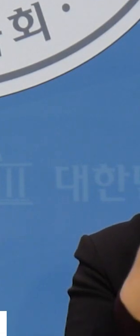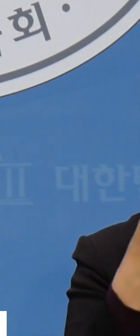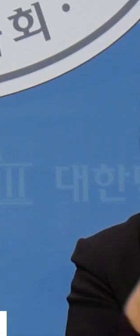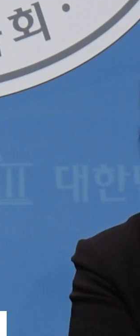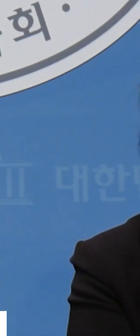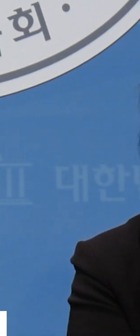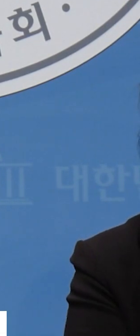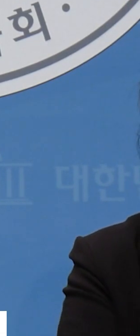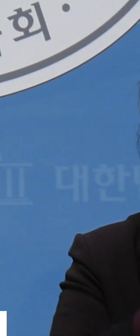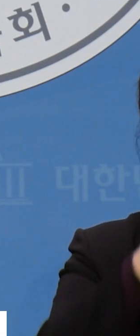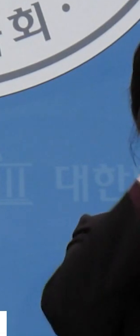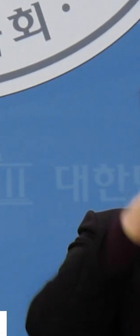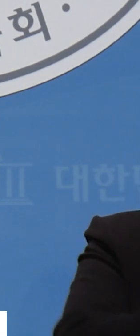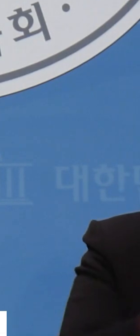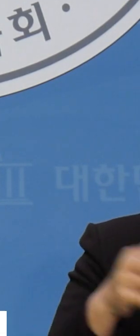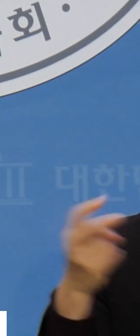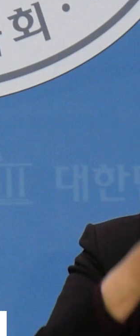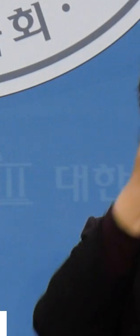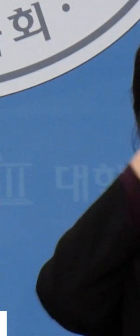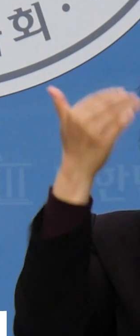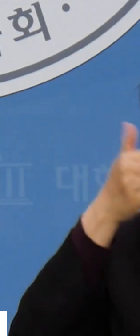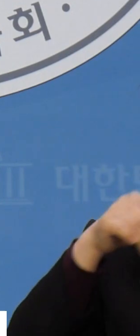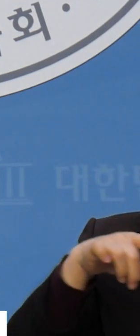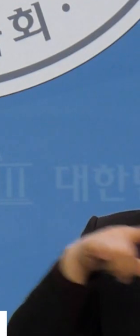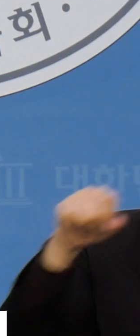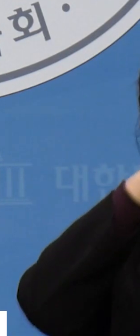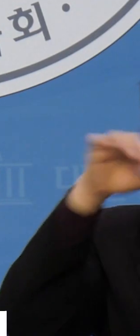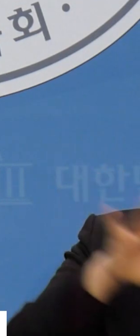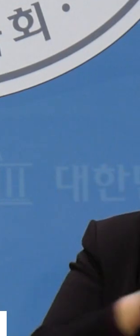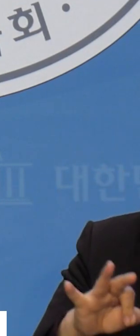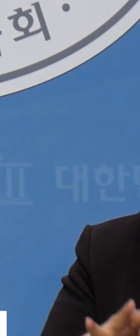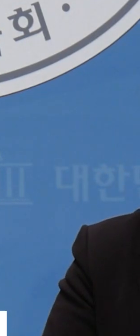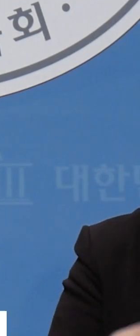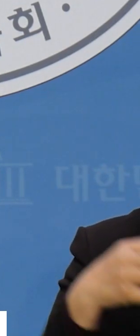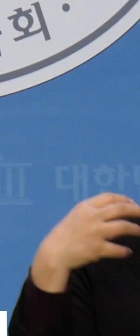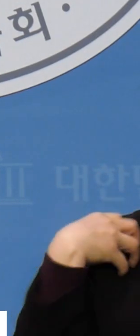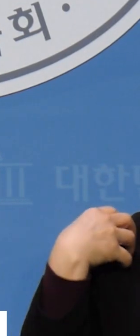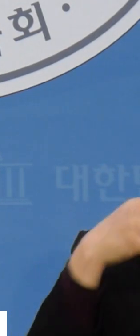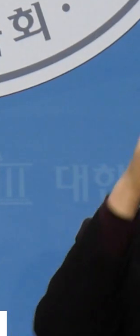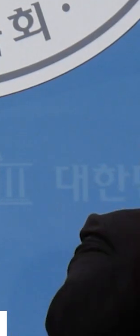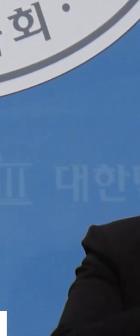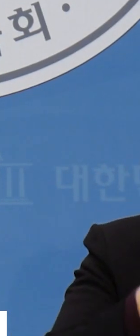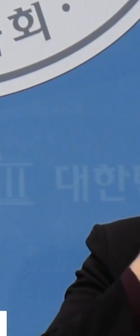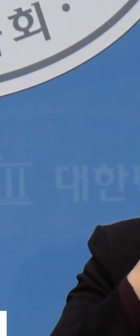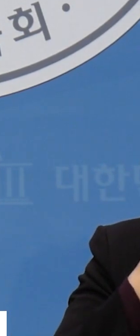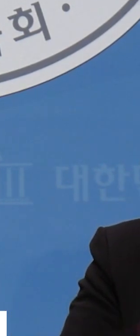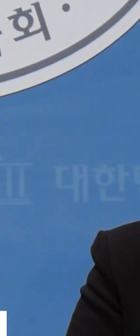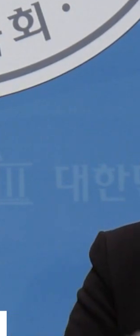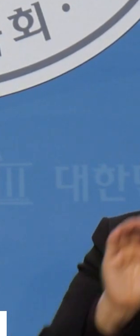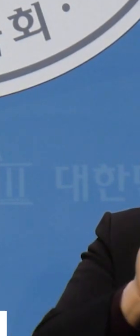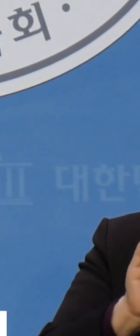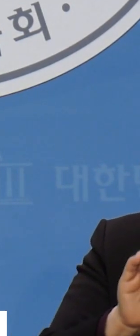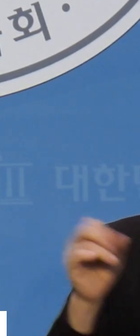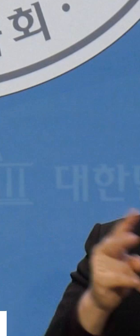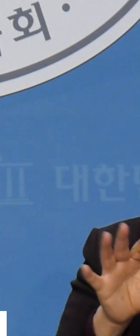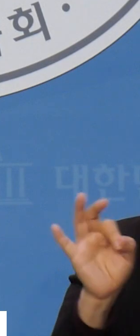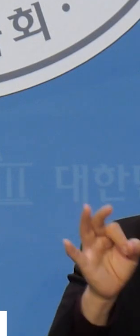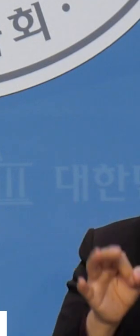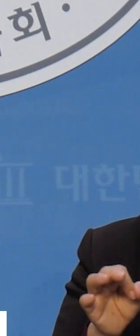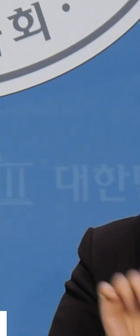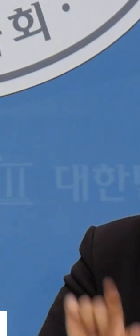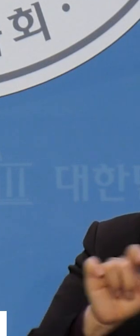예산과 청년 패스 예산은 정부의 동의도 없이 비목신설과 증액이 날치기로